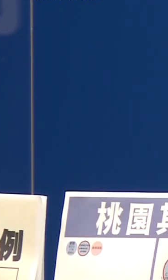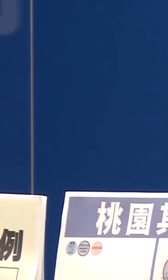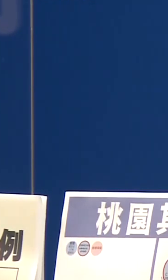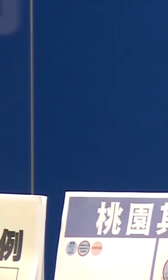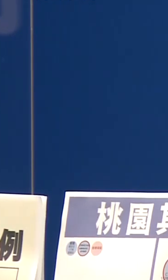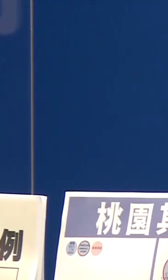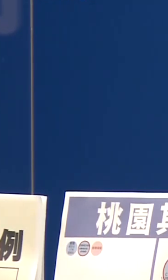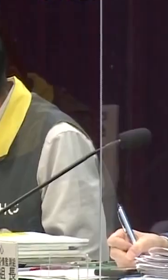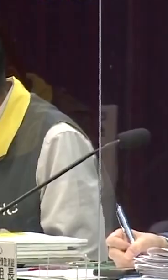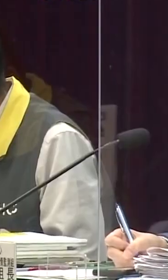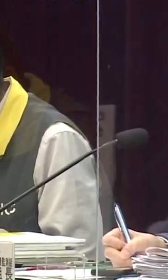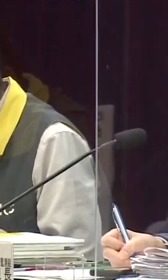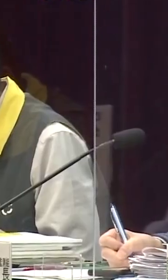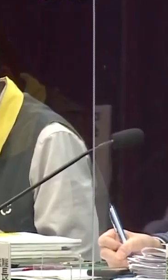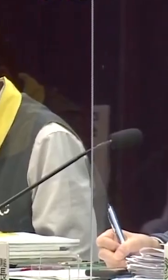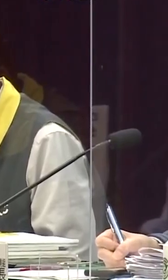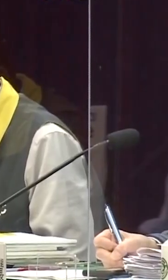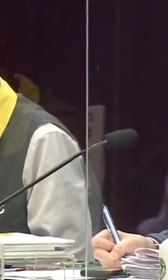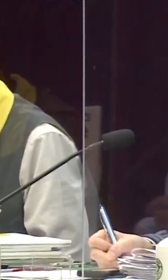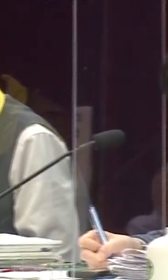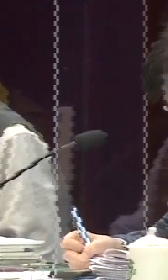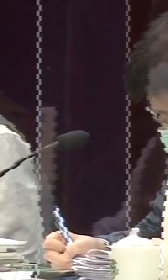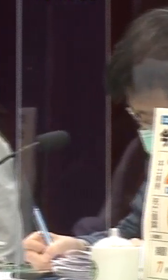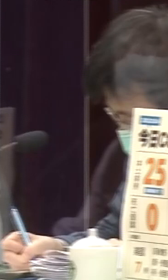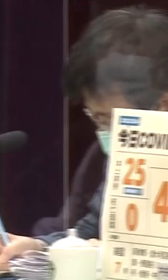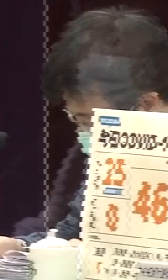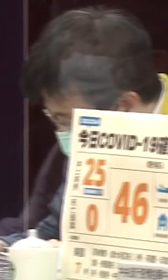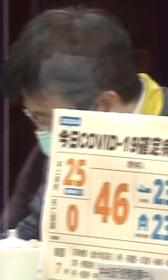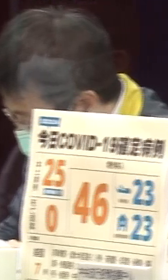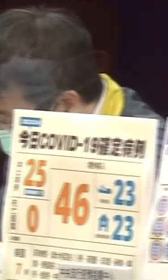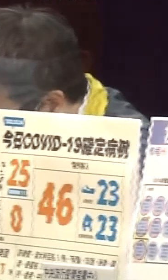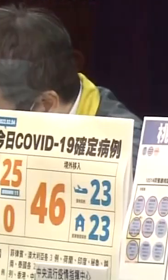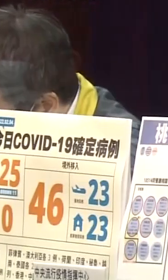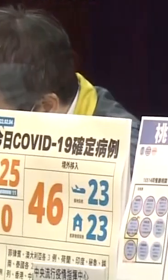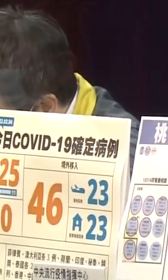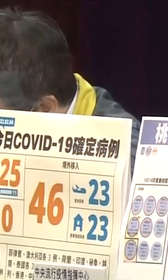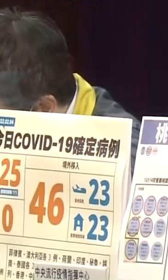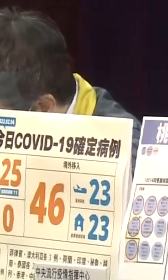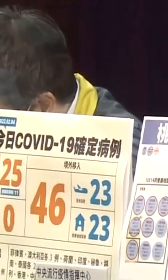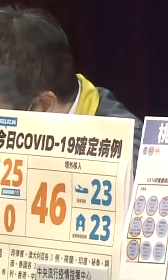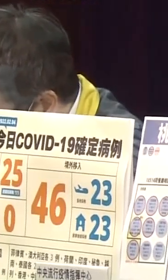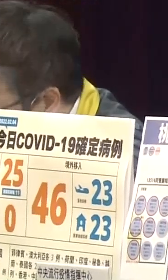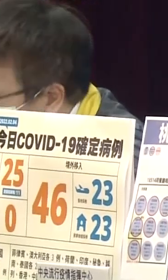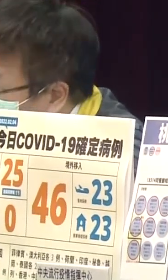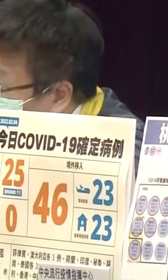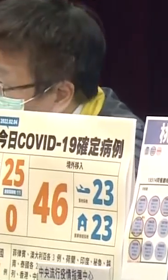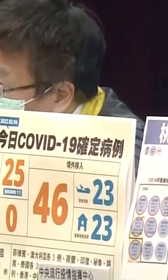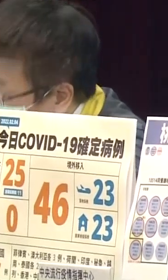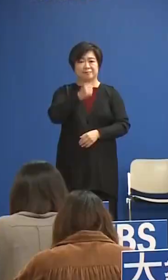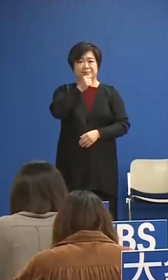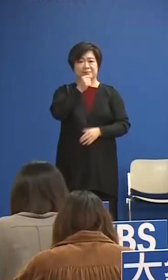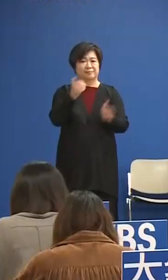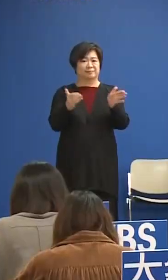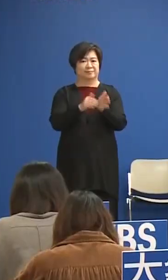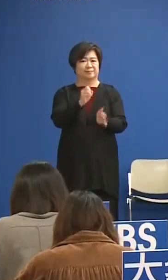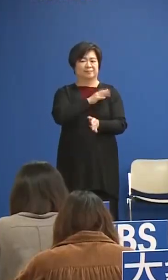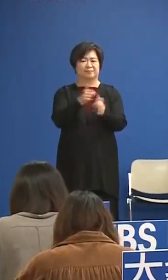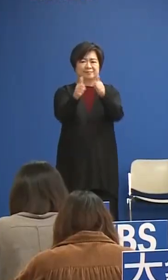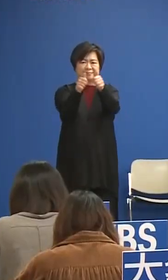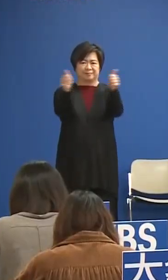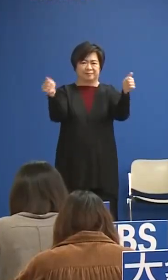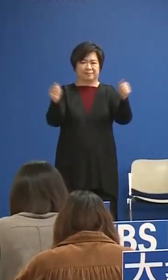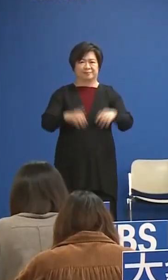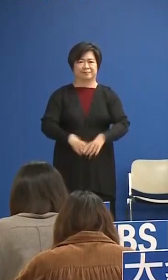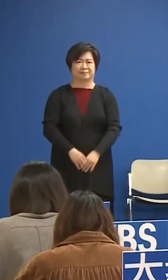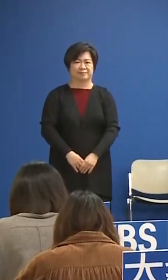令？但是，中表示，那国内疫情平稳，缩短检疫时间是一定爱做的。不过，未一摆完全来开放，会以渐进的方式，让